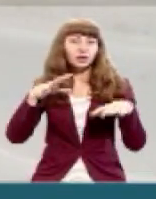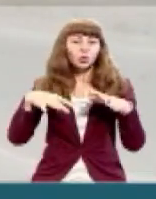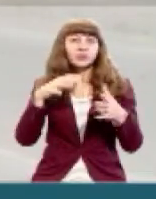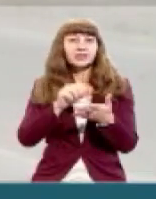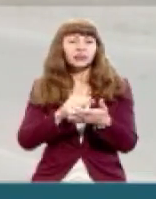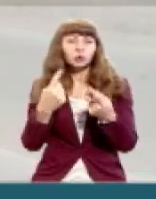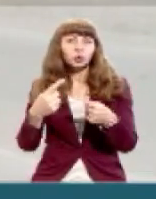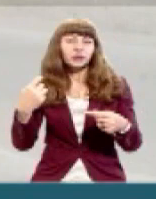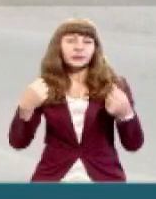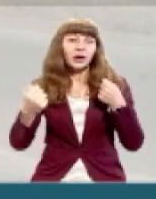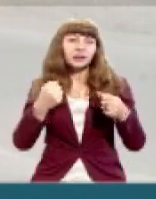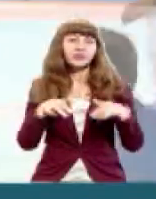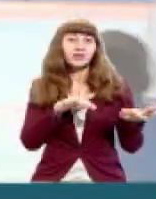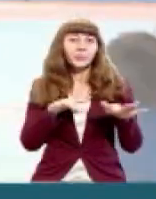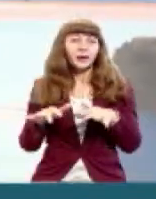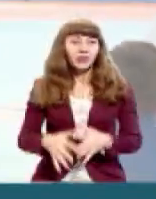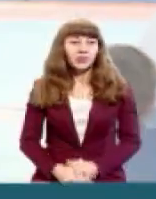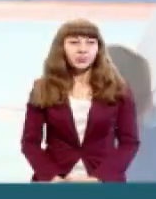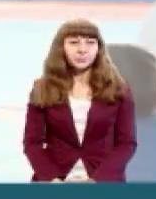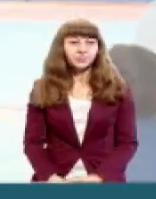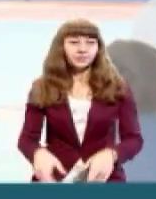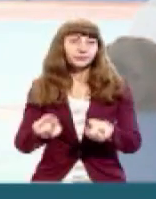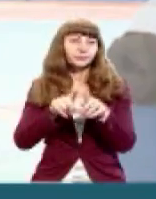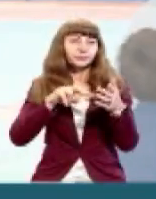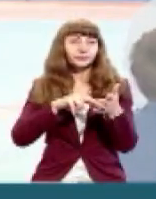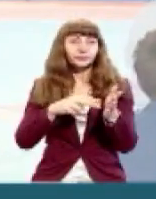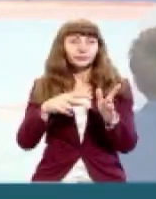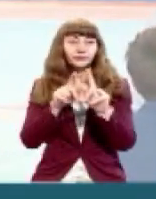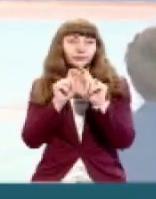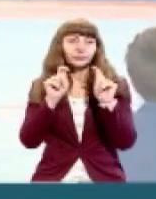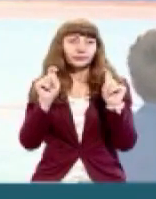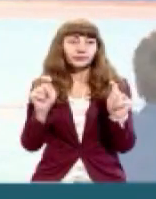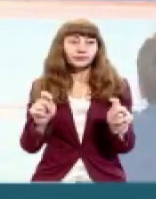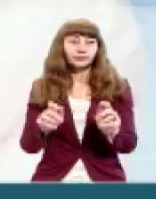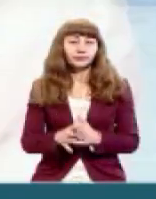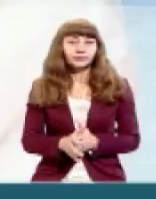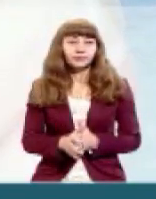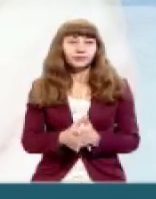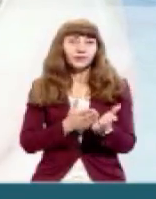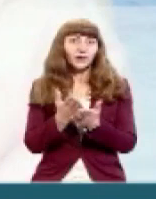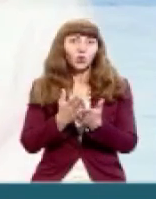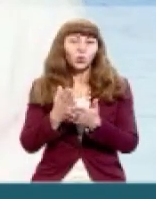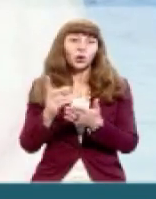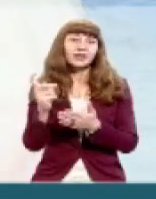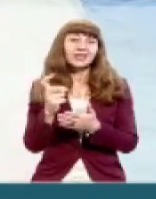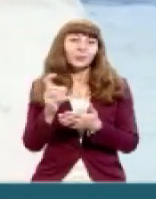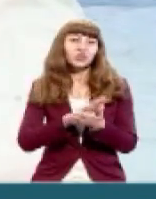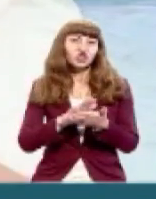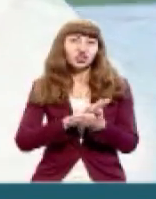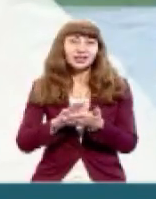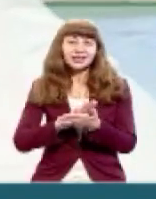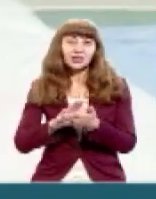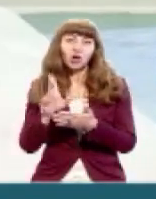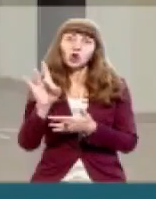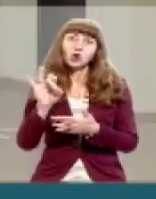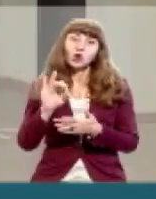бағдарламаларды, спорттық сауықтыру жобаларын іске асыру мақсатында спорт және өнер академиясын ашу болды. Сондай-ақ, Мендіқара ауданында кілемдерді